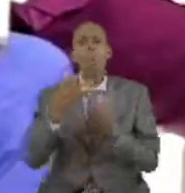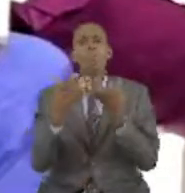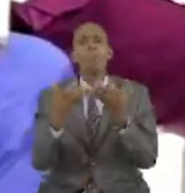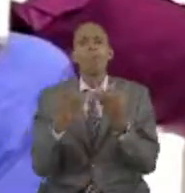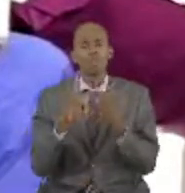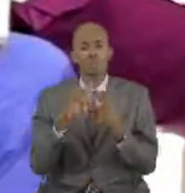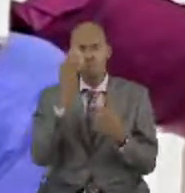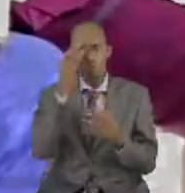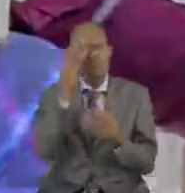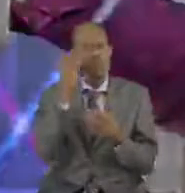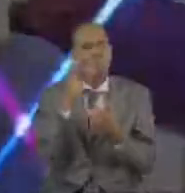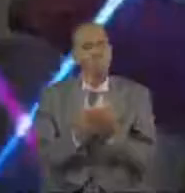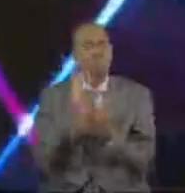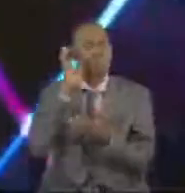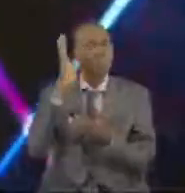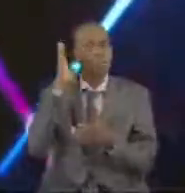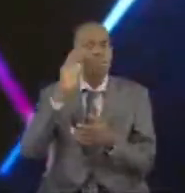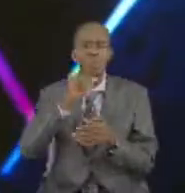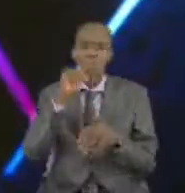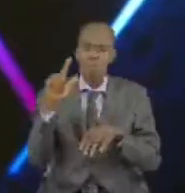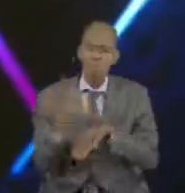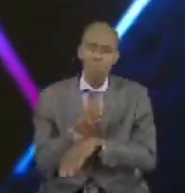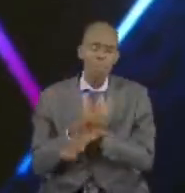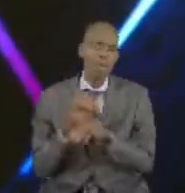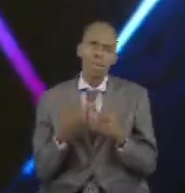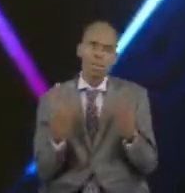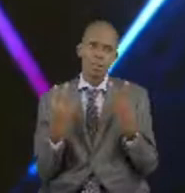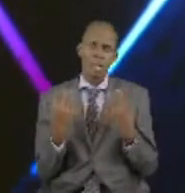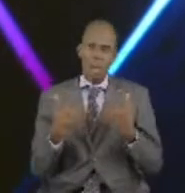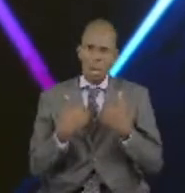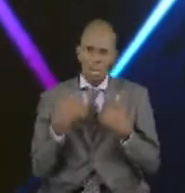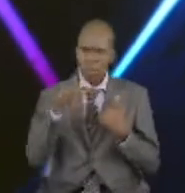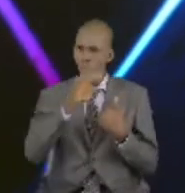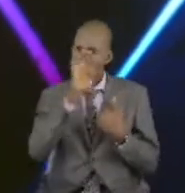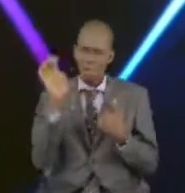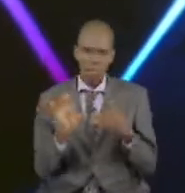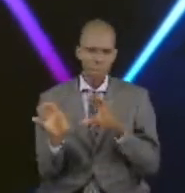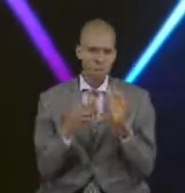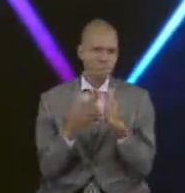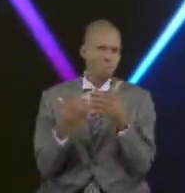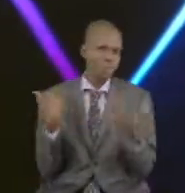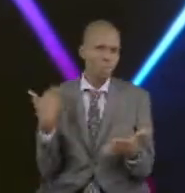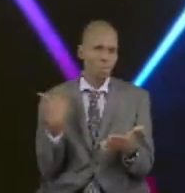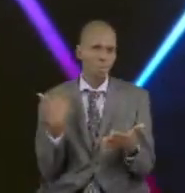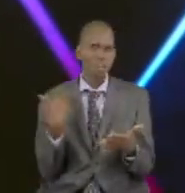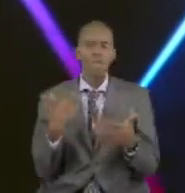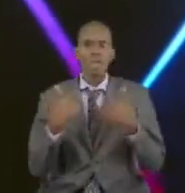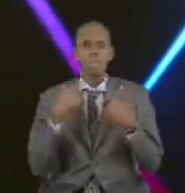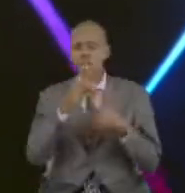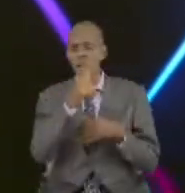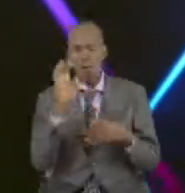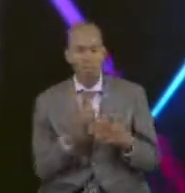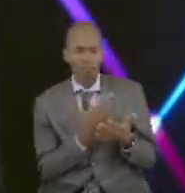afin de ne pas travailler en vain est-ce que vous comparez vos notes avait d'autres personnes avez vous réfléchi